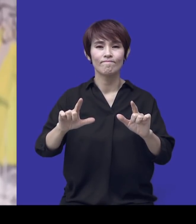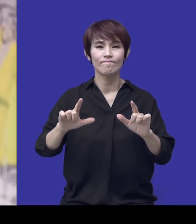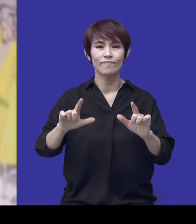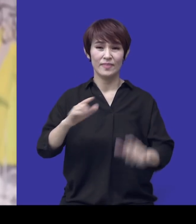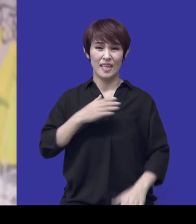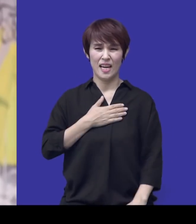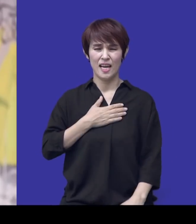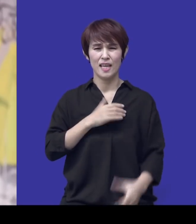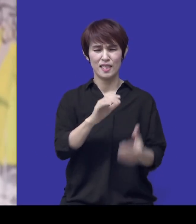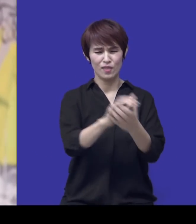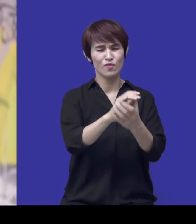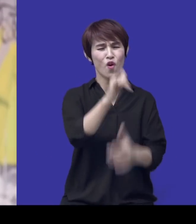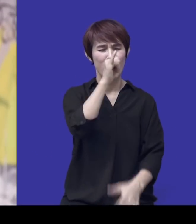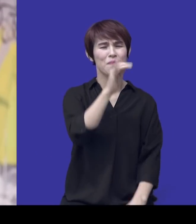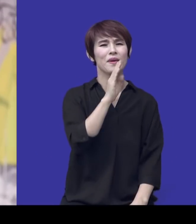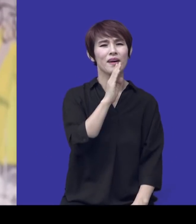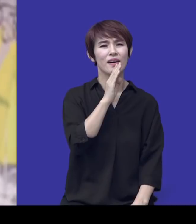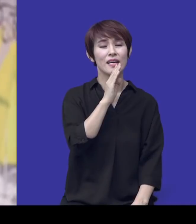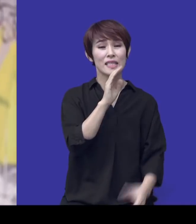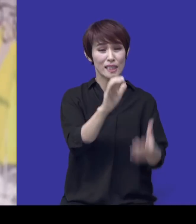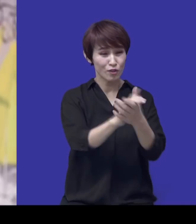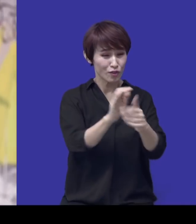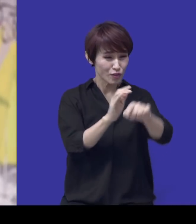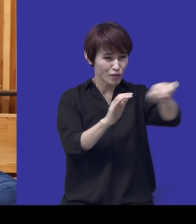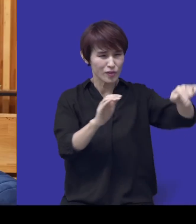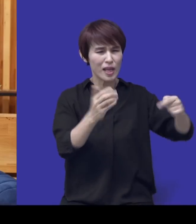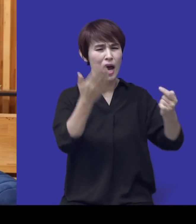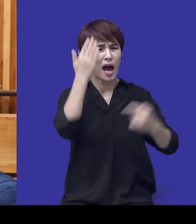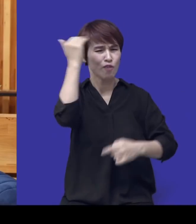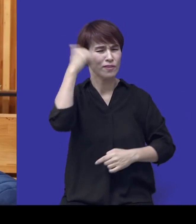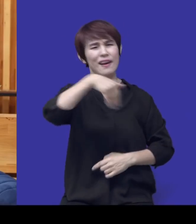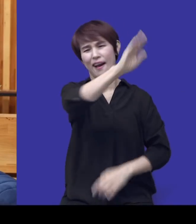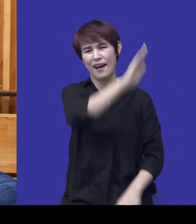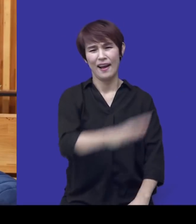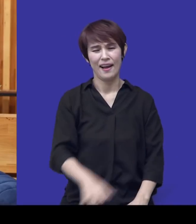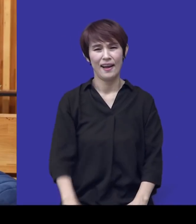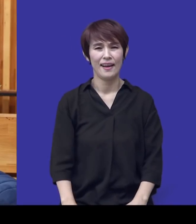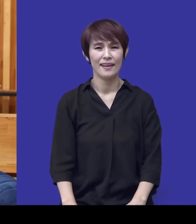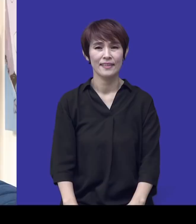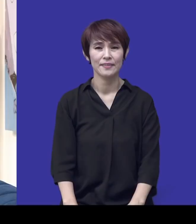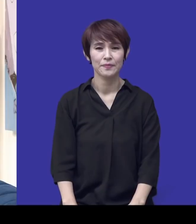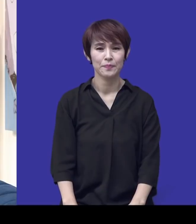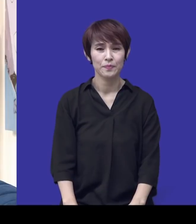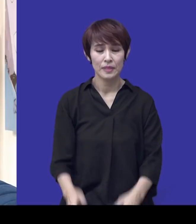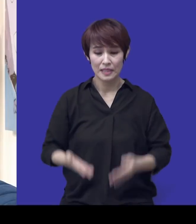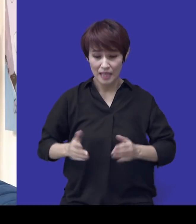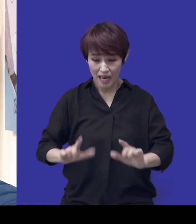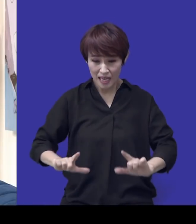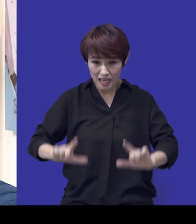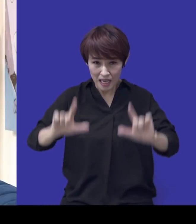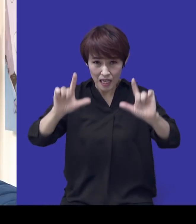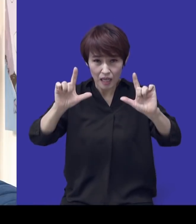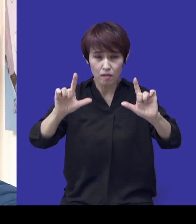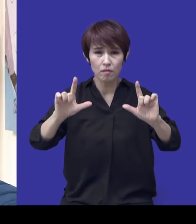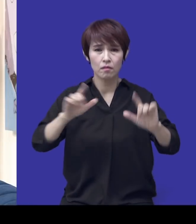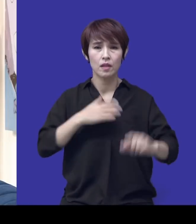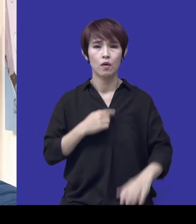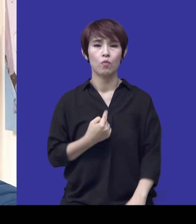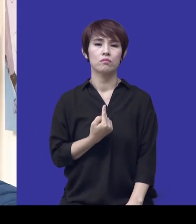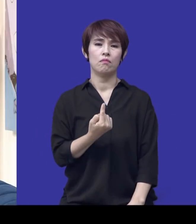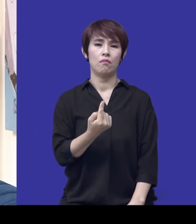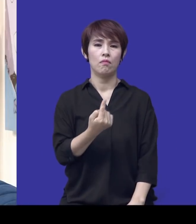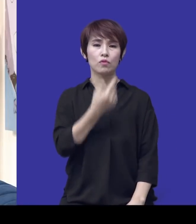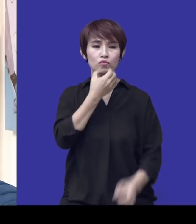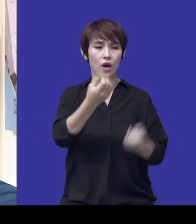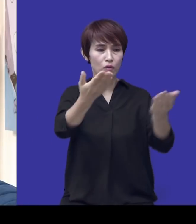물론 제가 친구가 없는 건 아니지만 네. 친구들이 다 한국으로 가요. 조금 네. 있으면. 네. 그래서 그 생일날도 저 혼자 보냈어요. 그